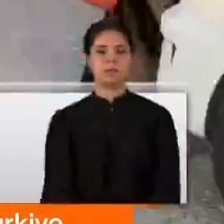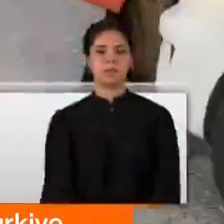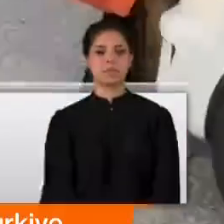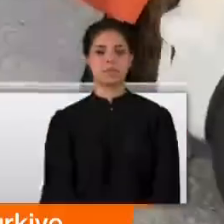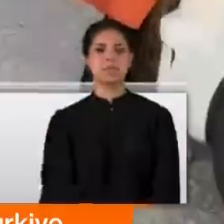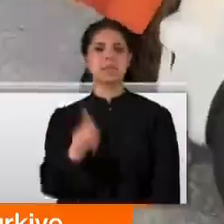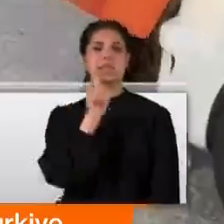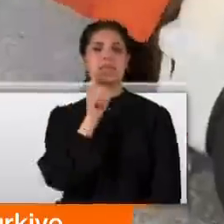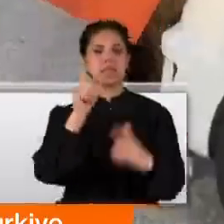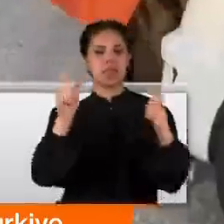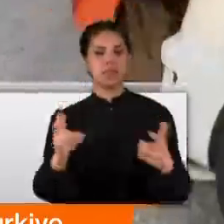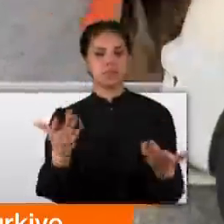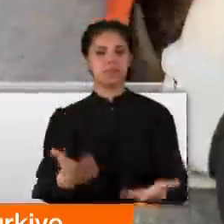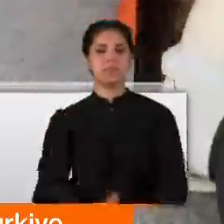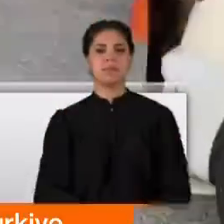İngiltere